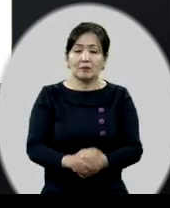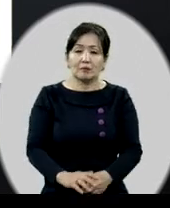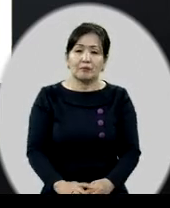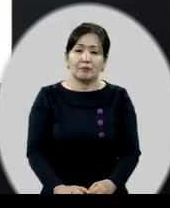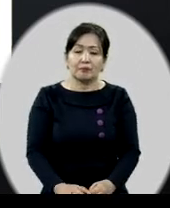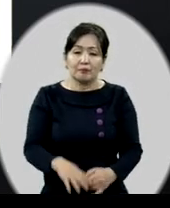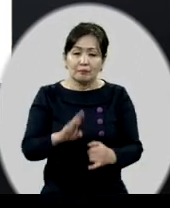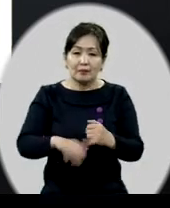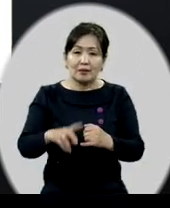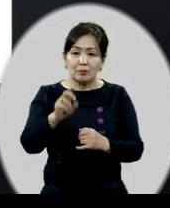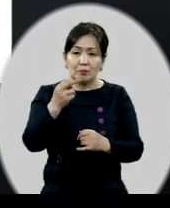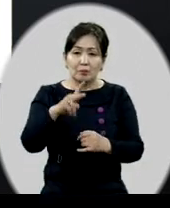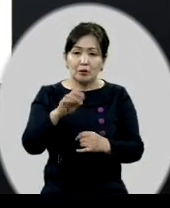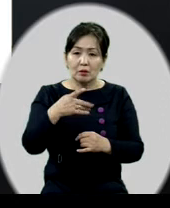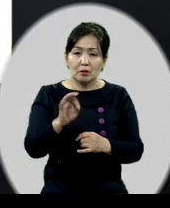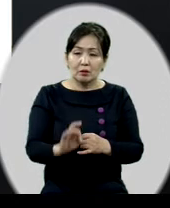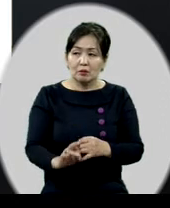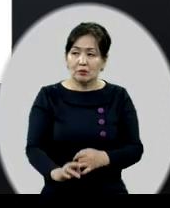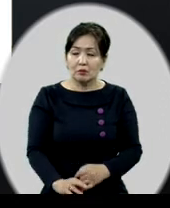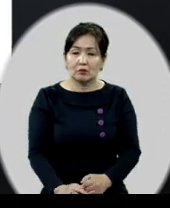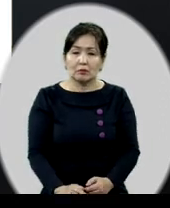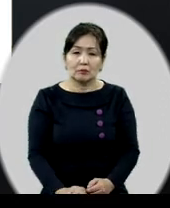Дараагийн бодлогыг бодцгоё.